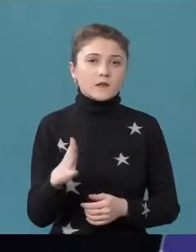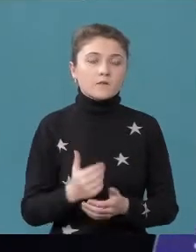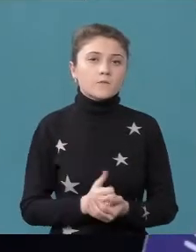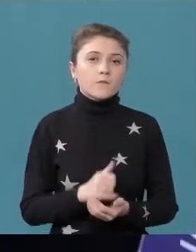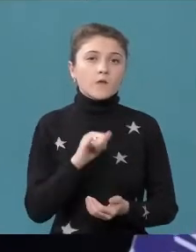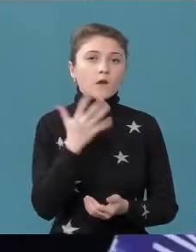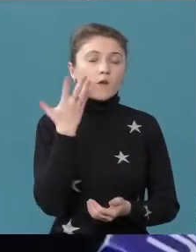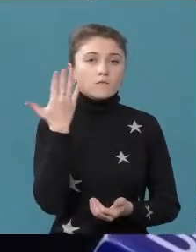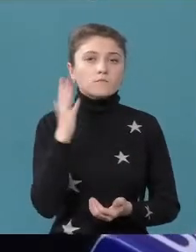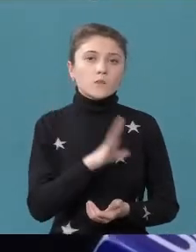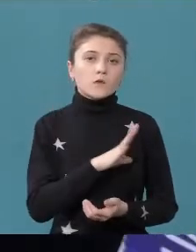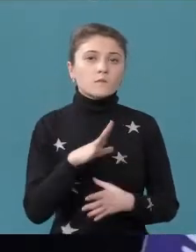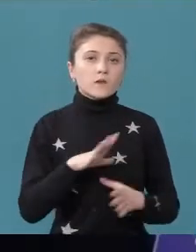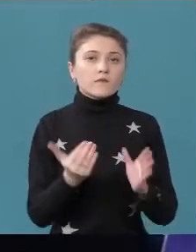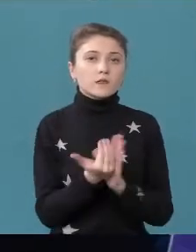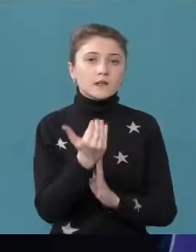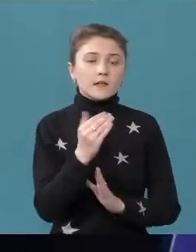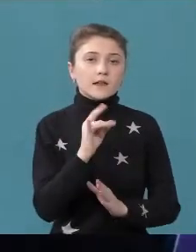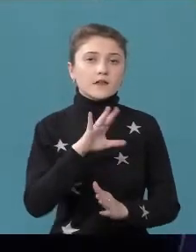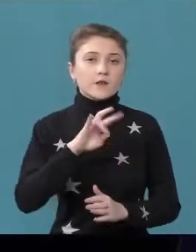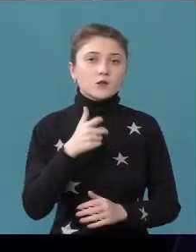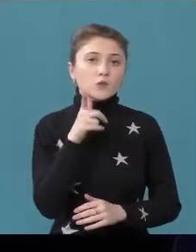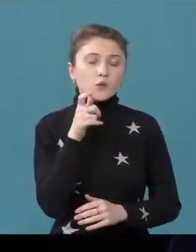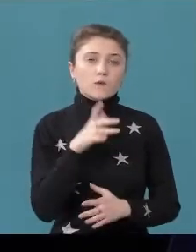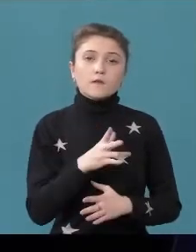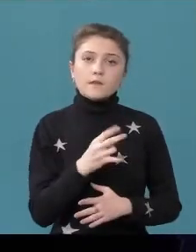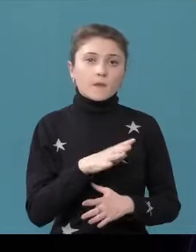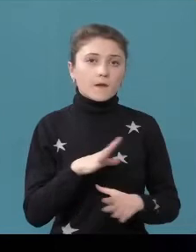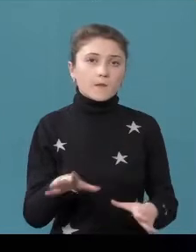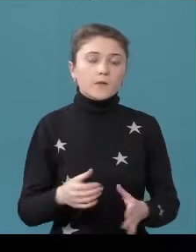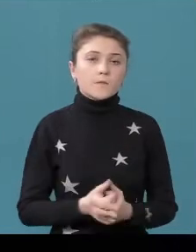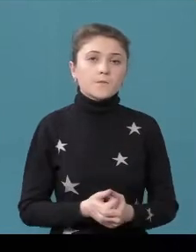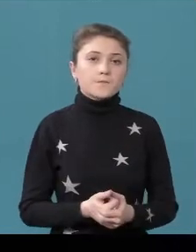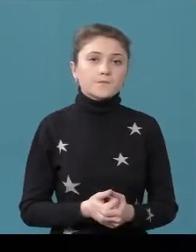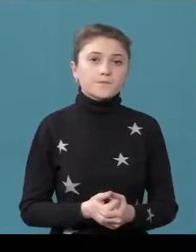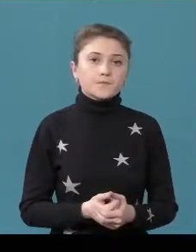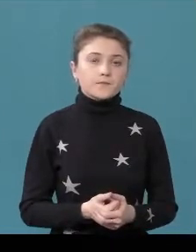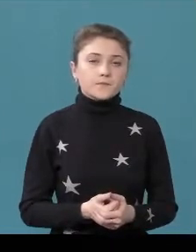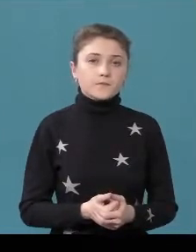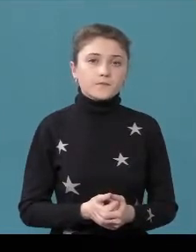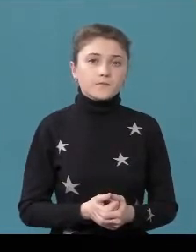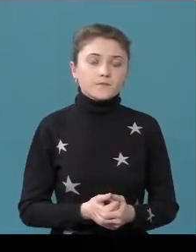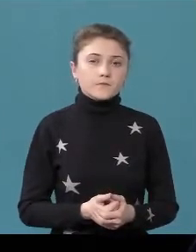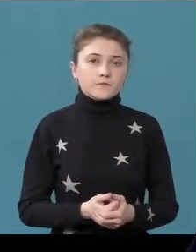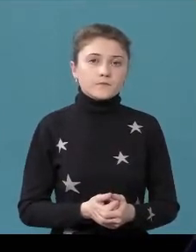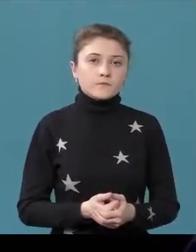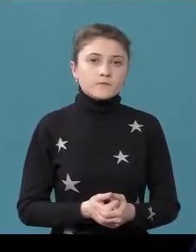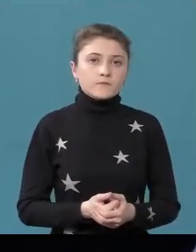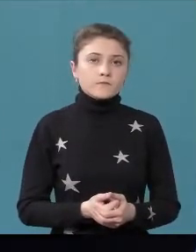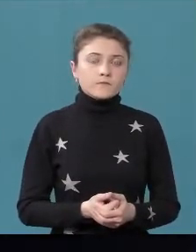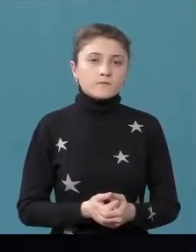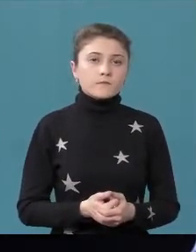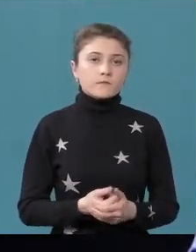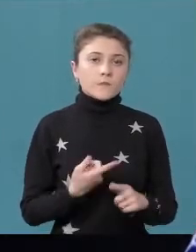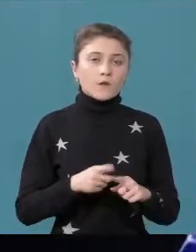коли-небудь виявляли високий рівень цукру? Ні. Серед ваших родичів